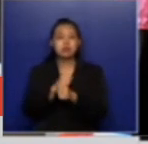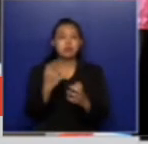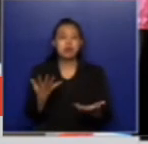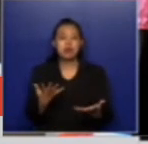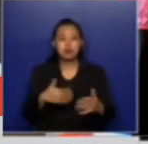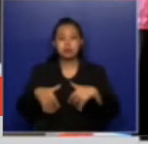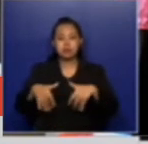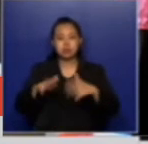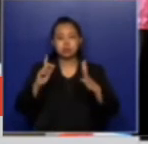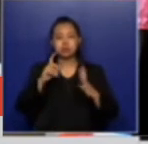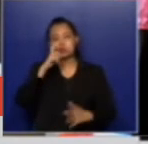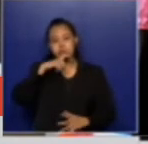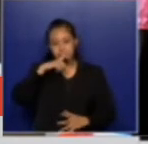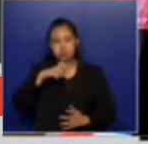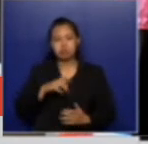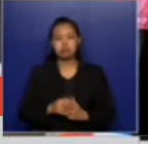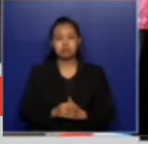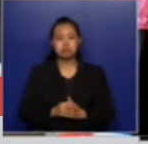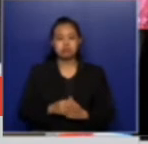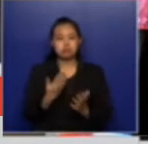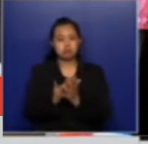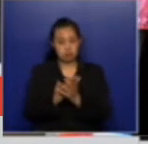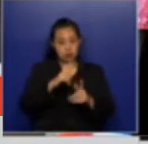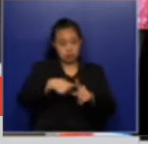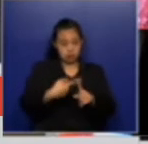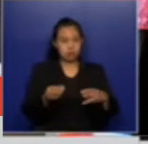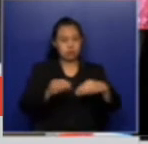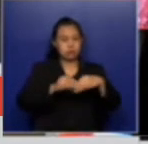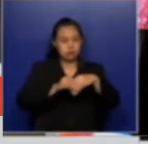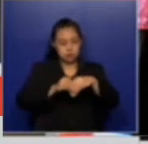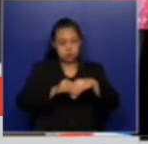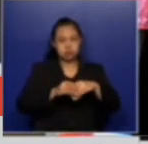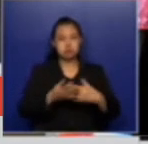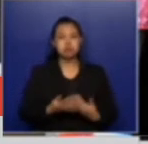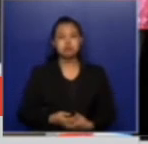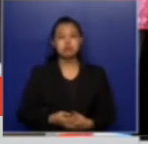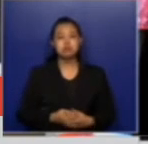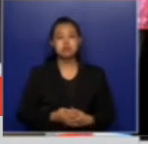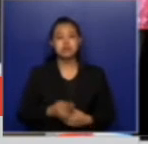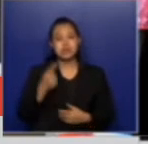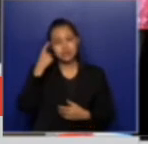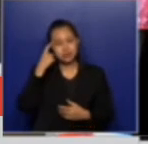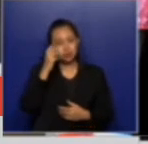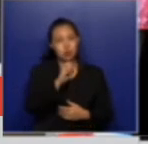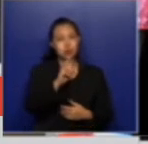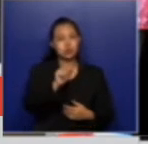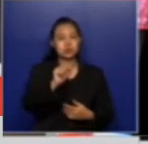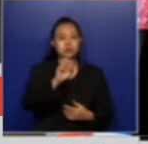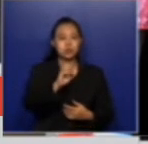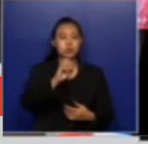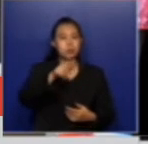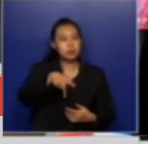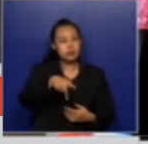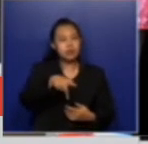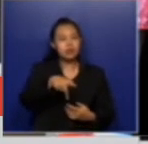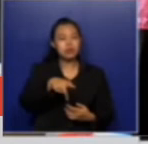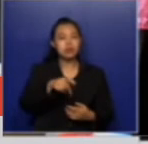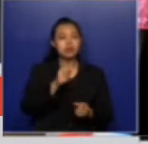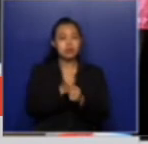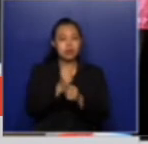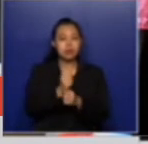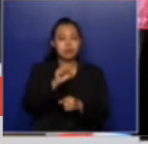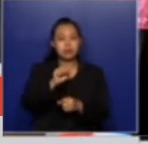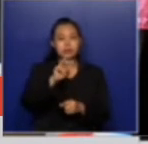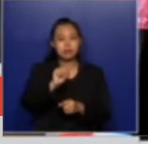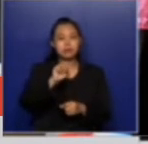ทศนี้เพิ่มรายได้ก็คิดโอท็อปทำ SML ก